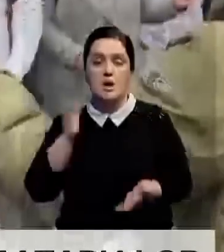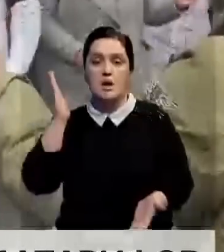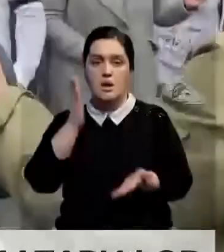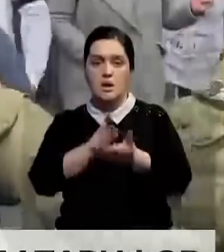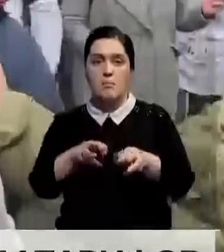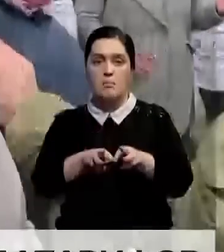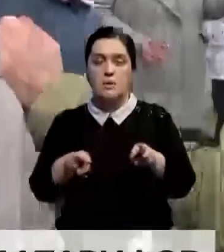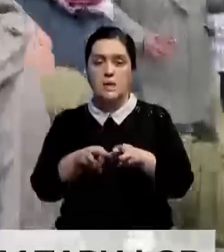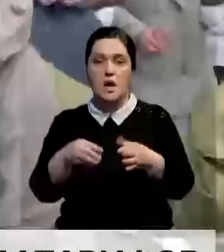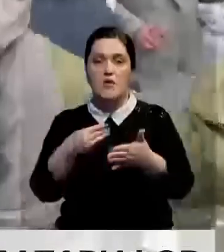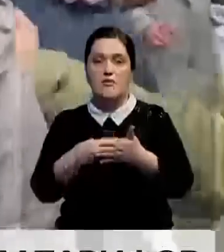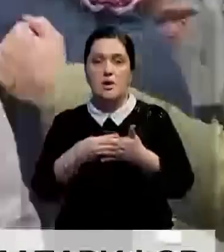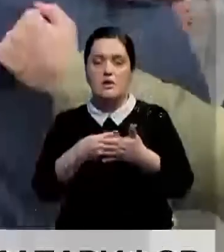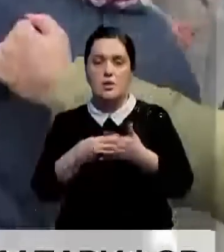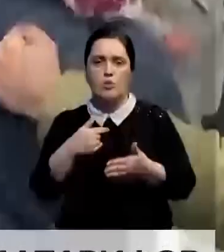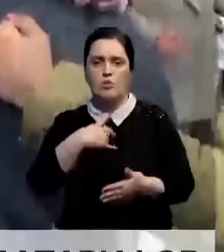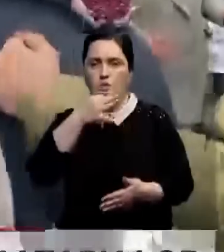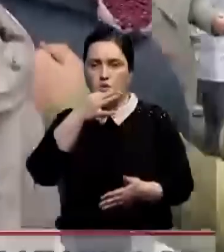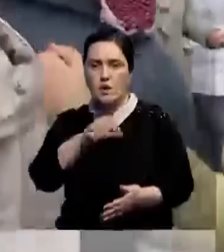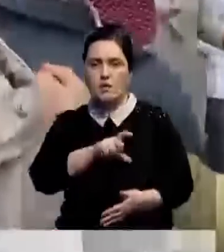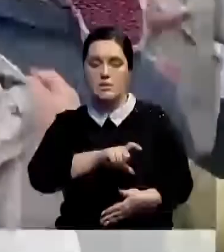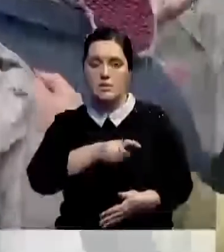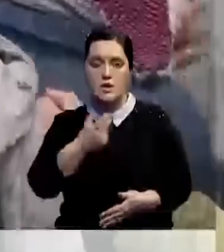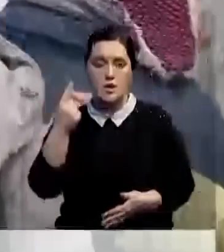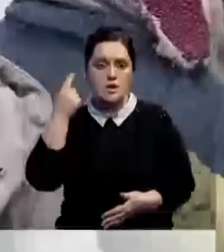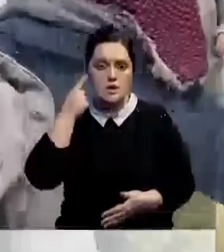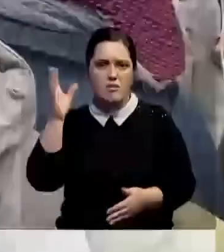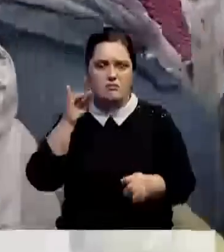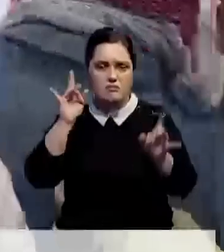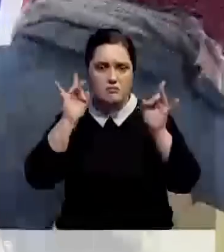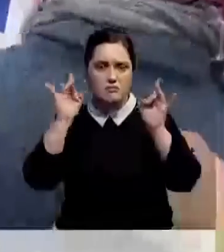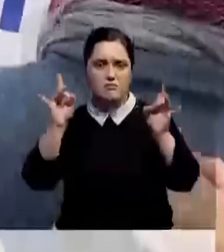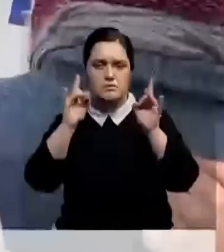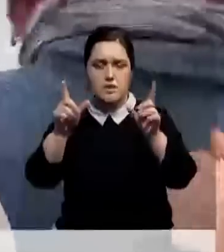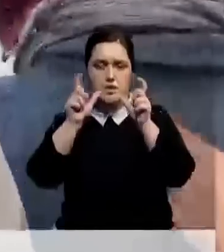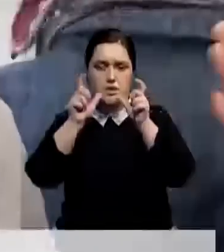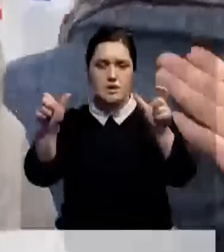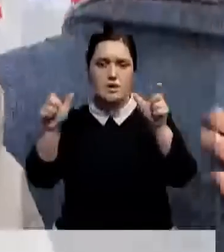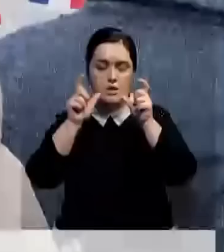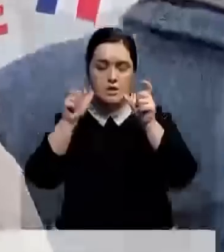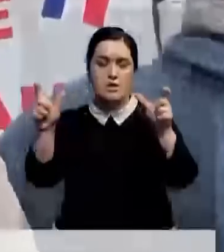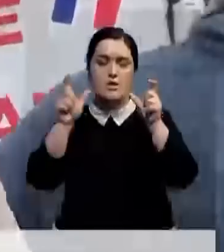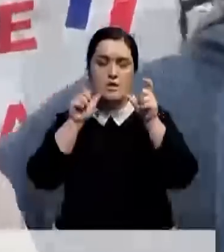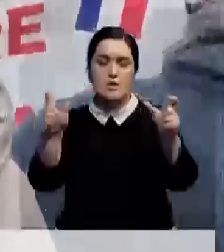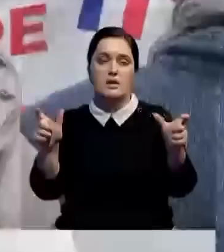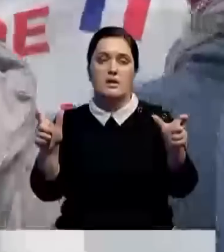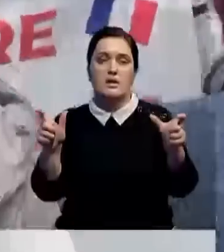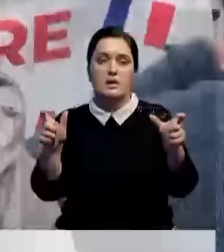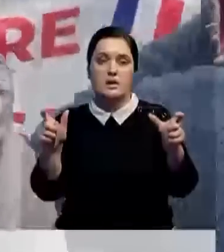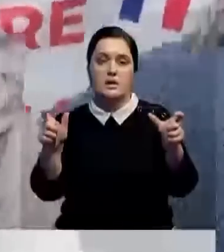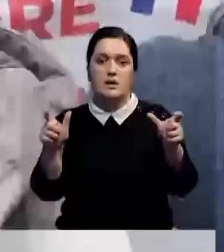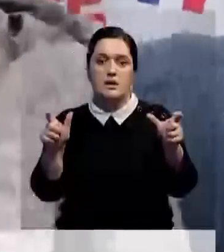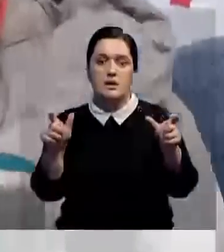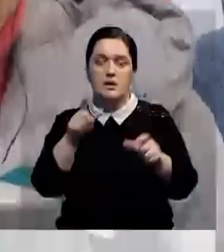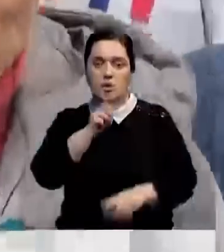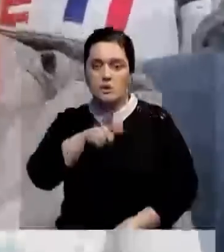Министерства финансов, чтобы выразить свое негодование. Вы слышите, сколько шума? Я думаю, что уровень шума, в принципе, соответствует тому,